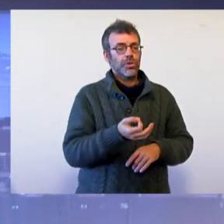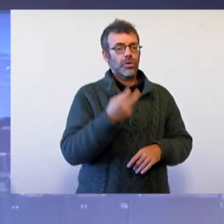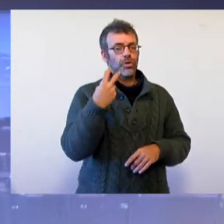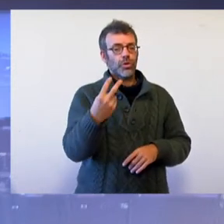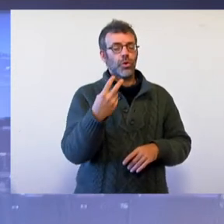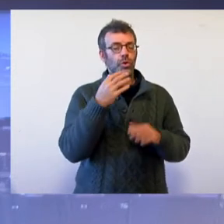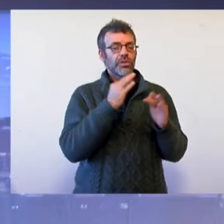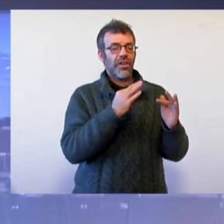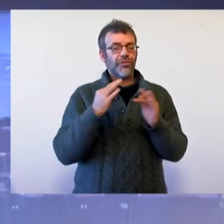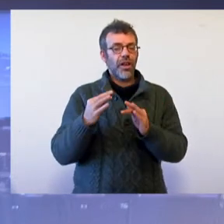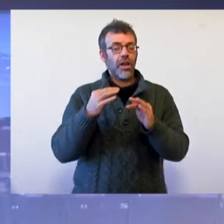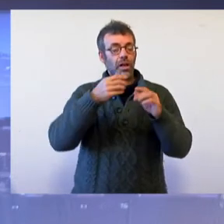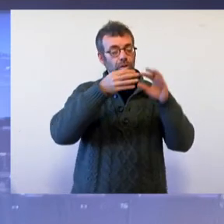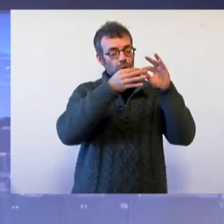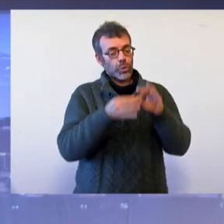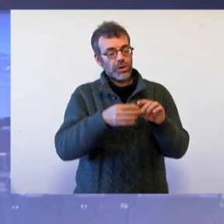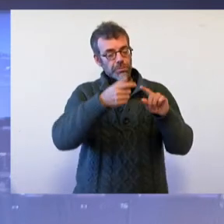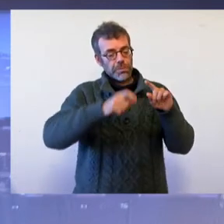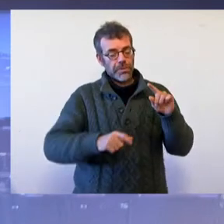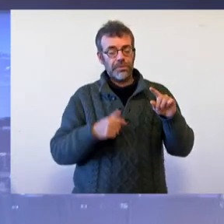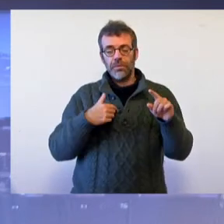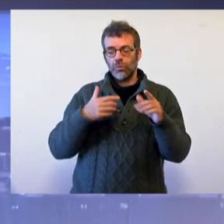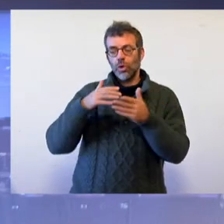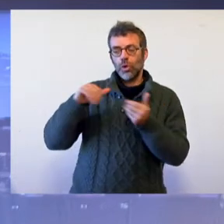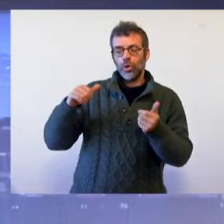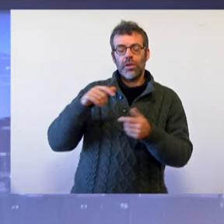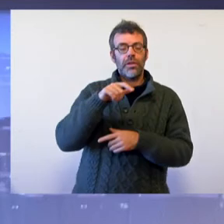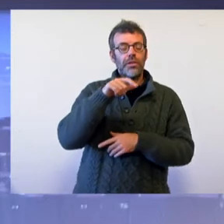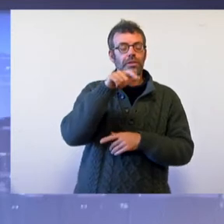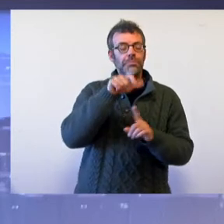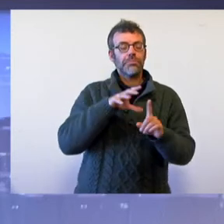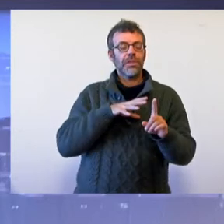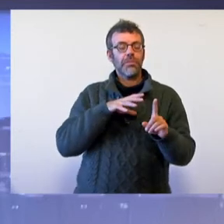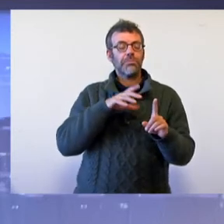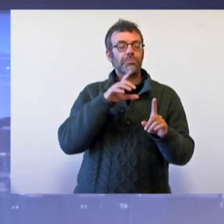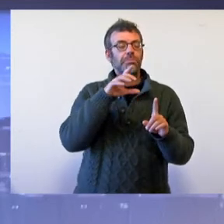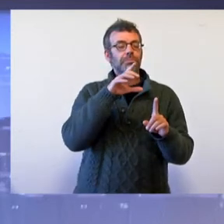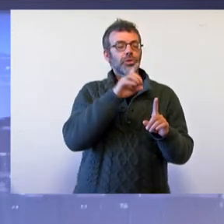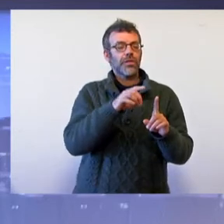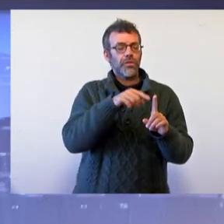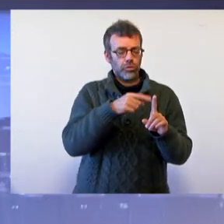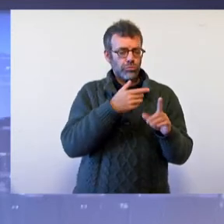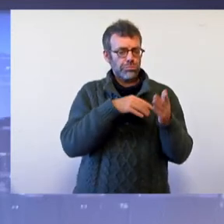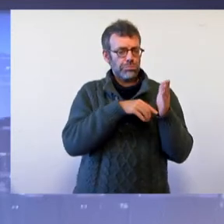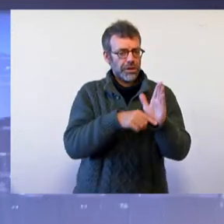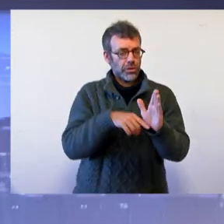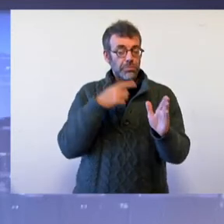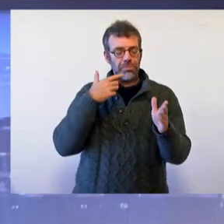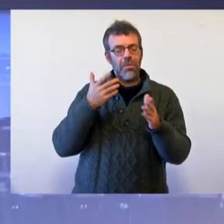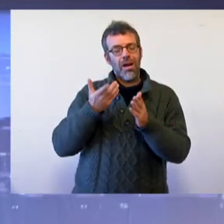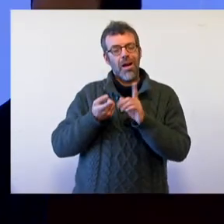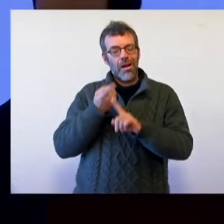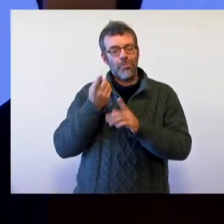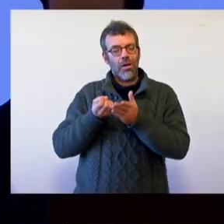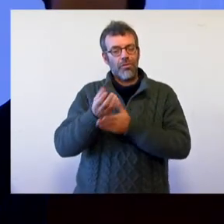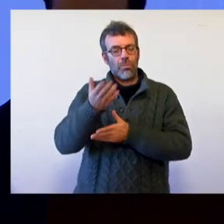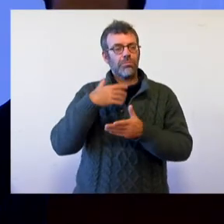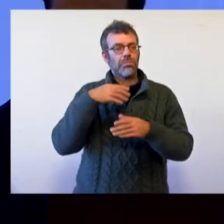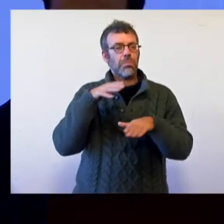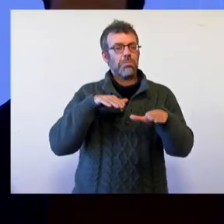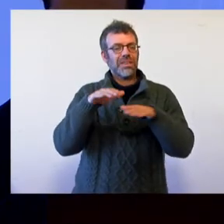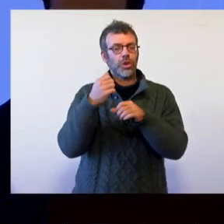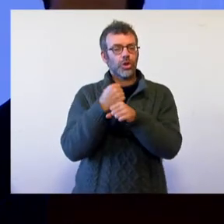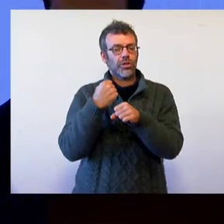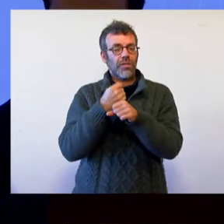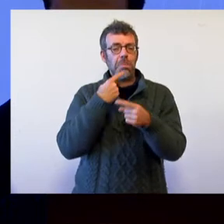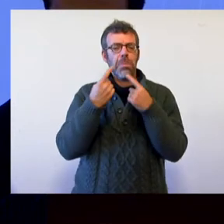Madame Boutet-Weiss, ma collègue, présenter ces deux affaires. J'insisterai juste sur la méthode de travail sur ces deux dossiers qui sont importants, puisqu'on